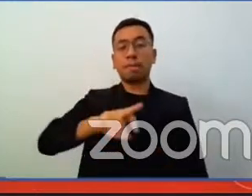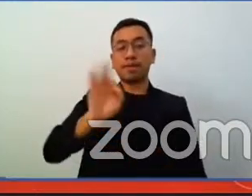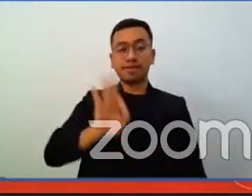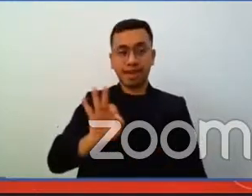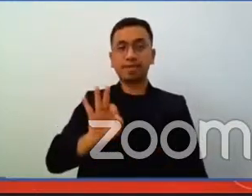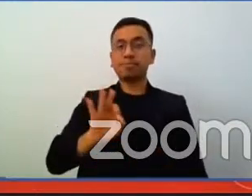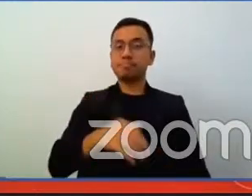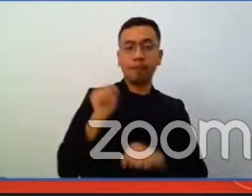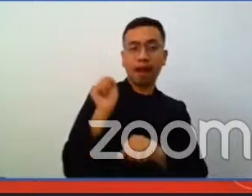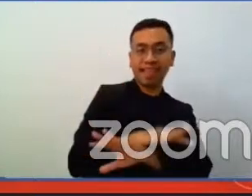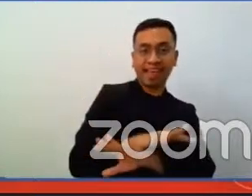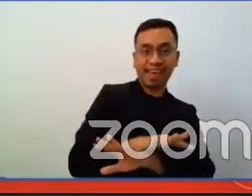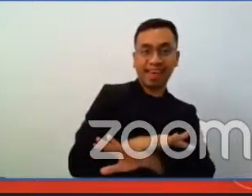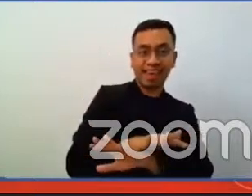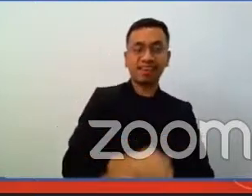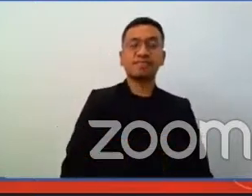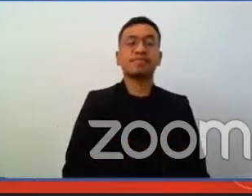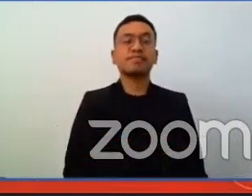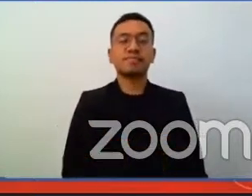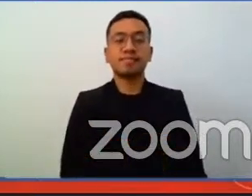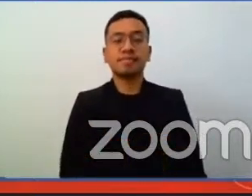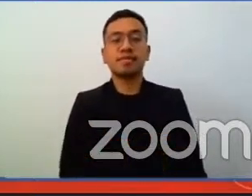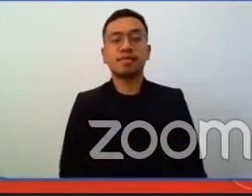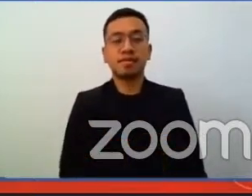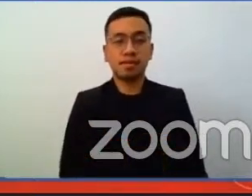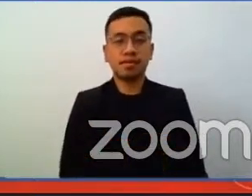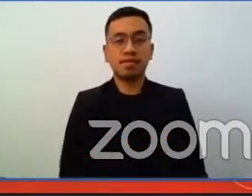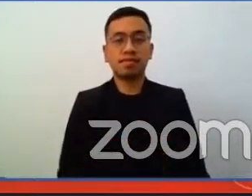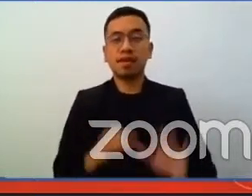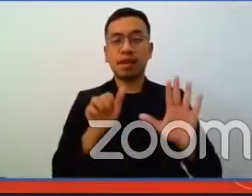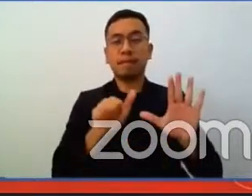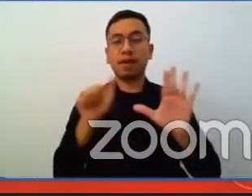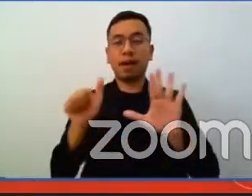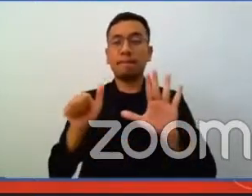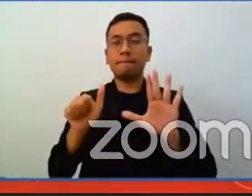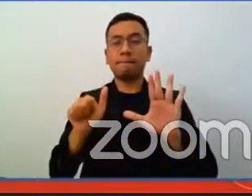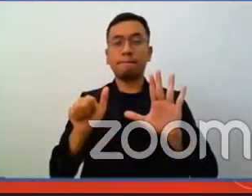22,22% menerapkan, dan menganalisis itu